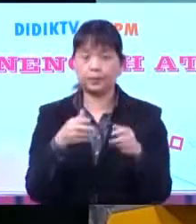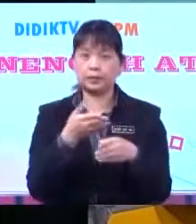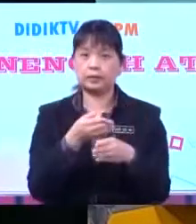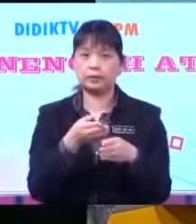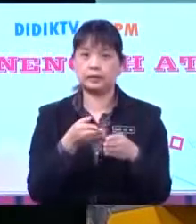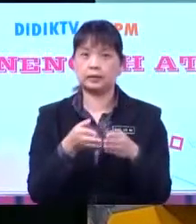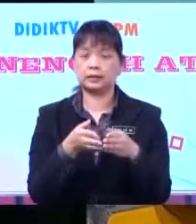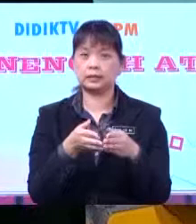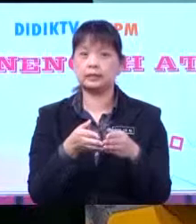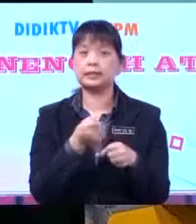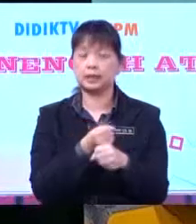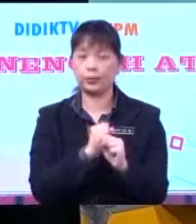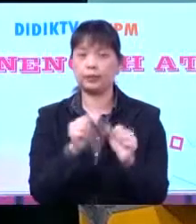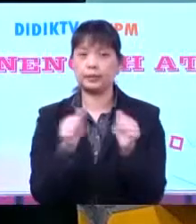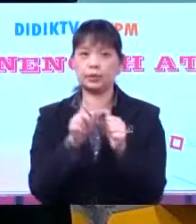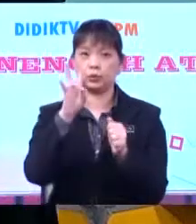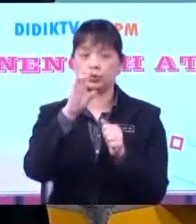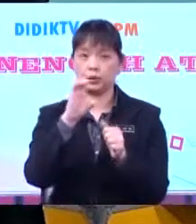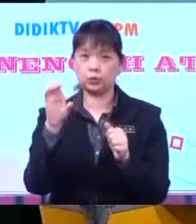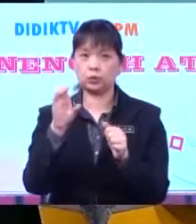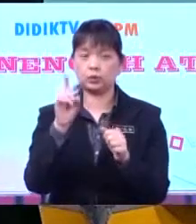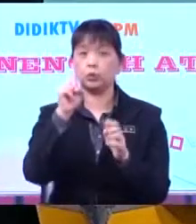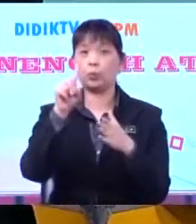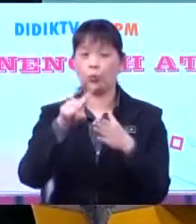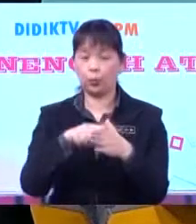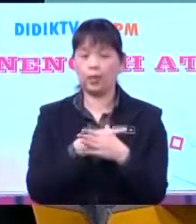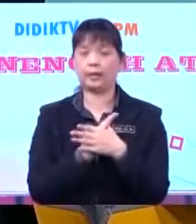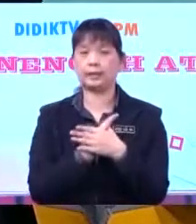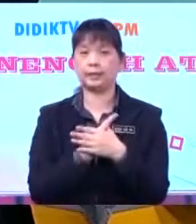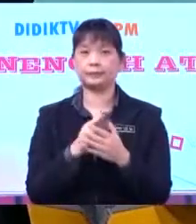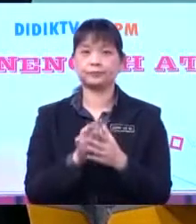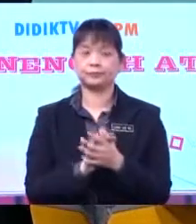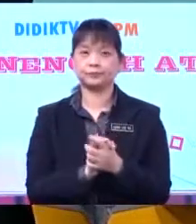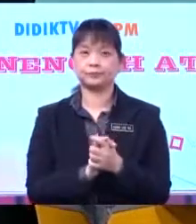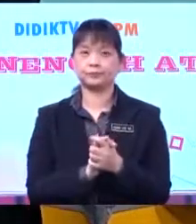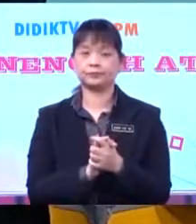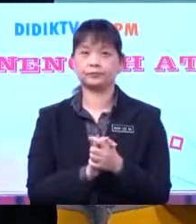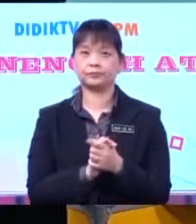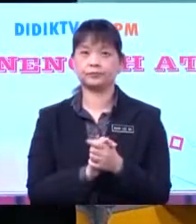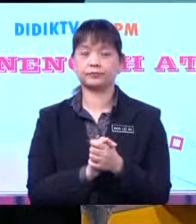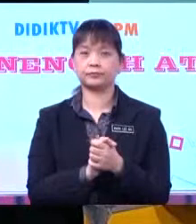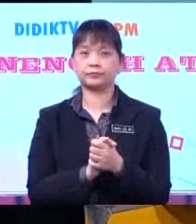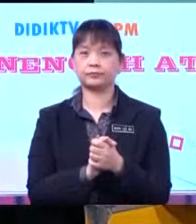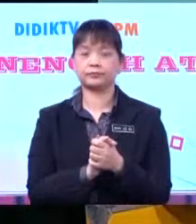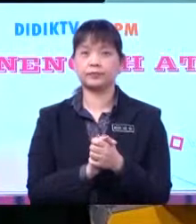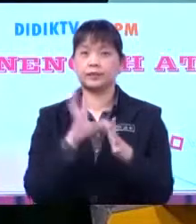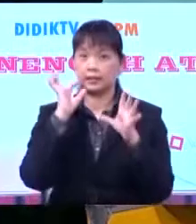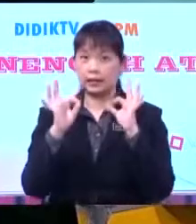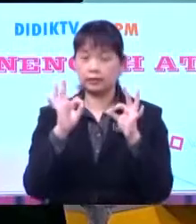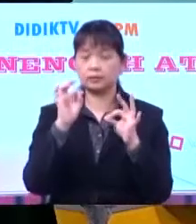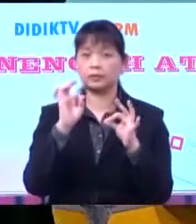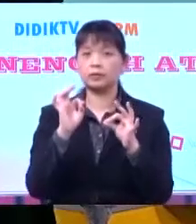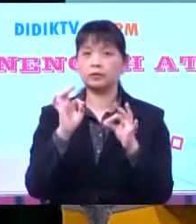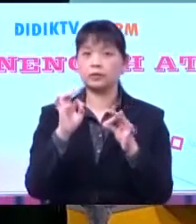720 sebulan medical setahun 8508 kena Cukai 500 Harjo Oke